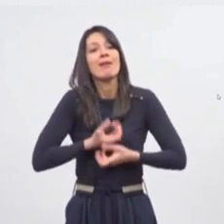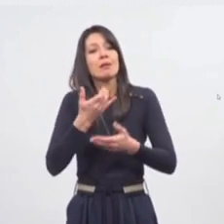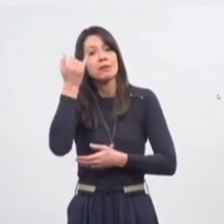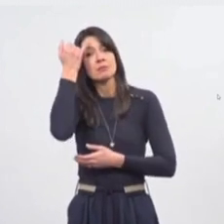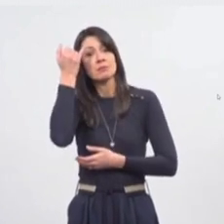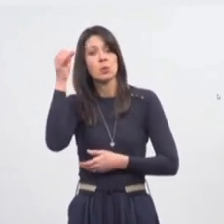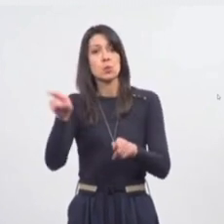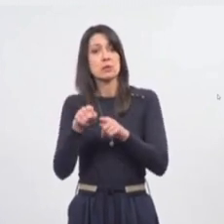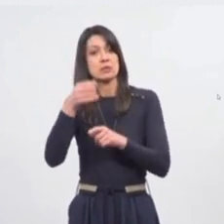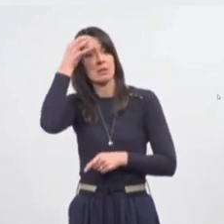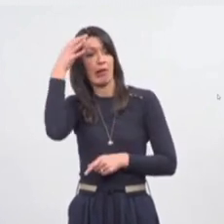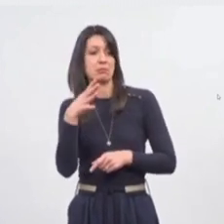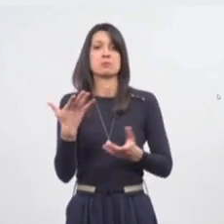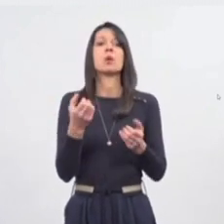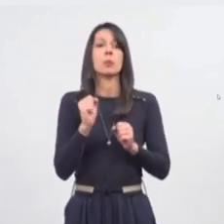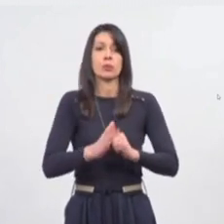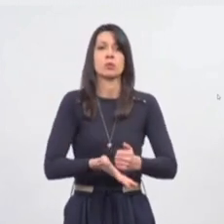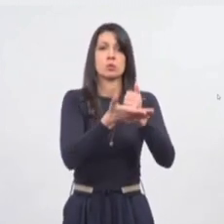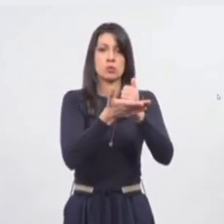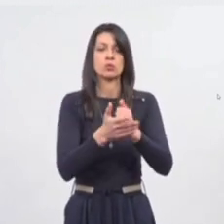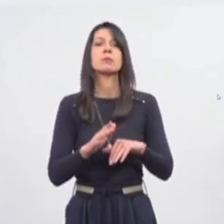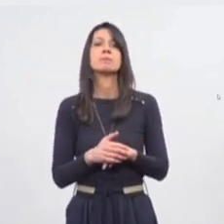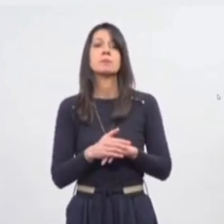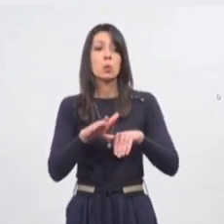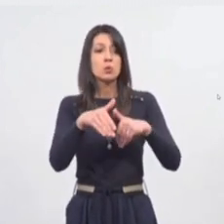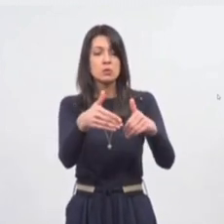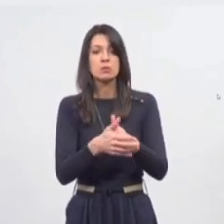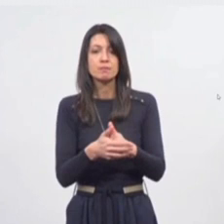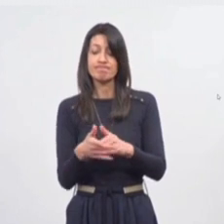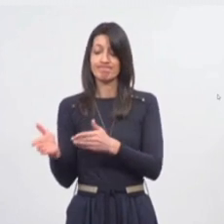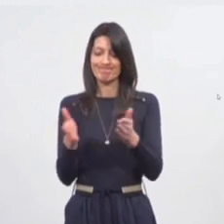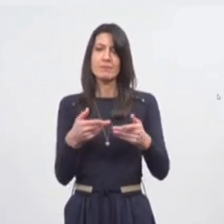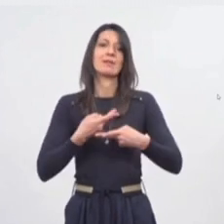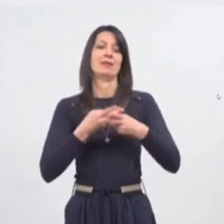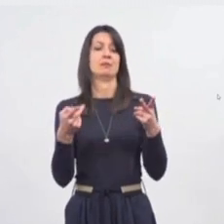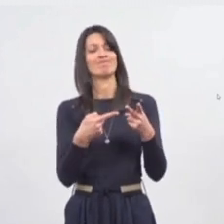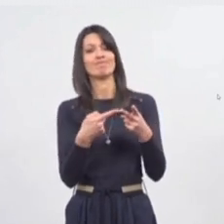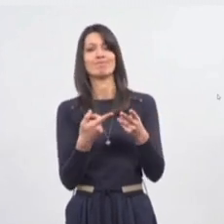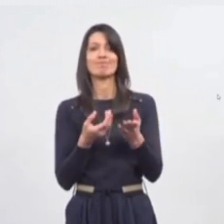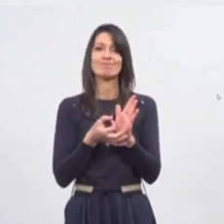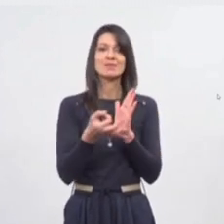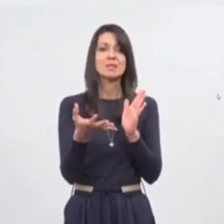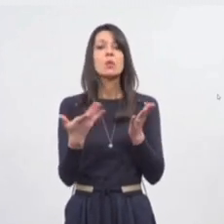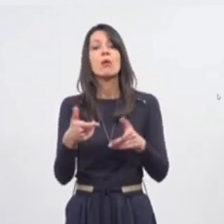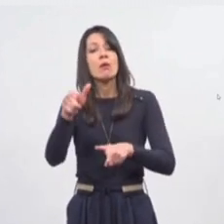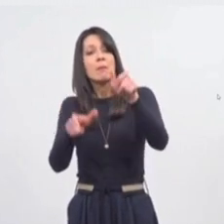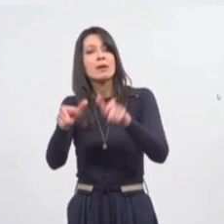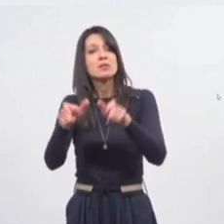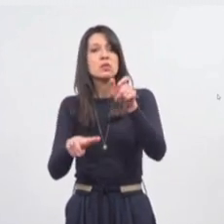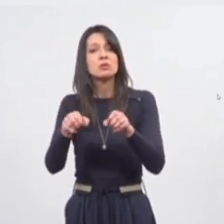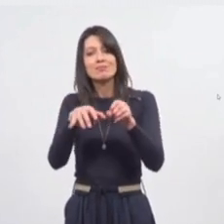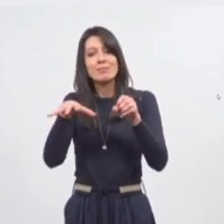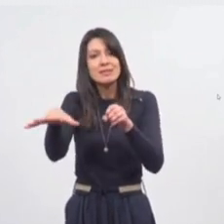À travers cette déclaration, nous exprimons aussi notre soutien à l'ensemble des journalistes et des